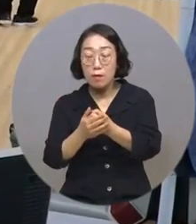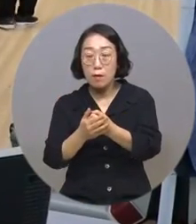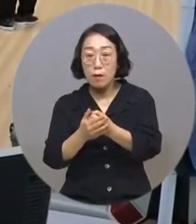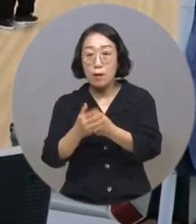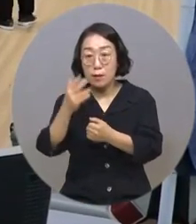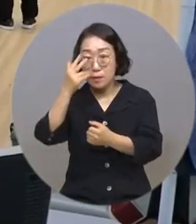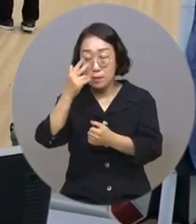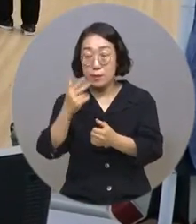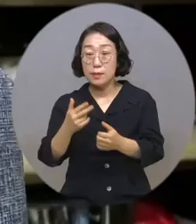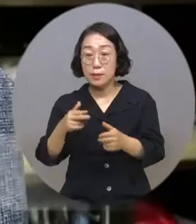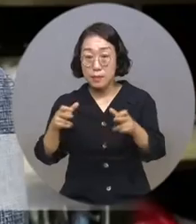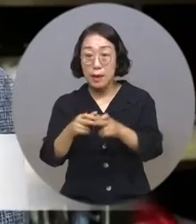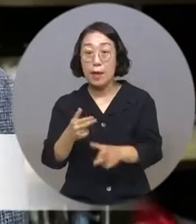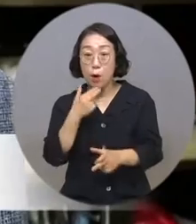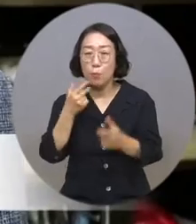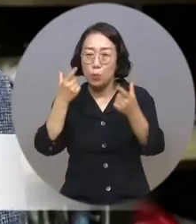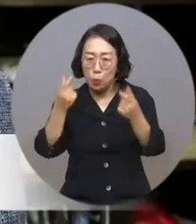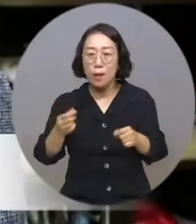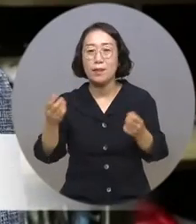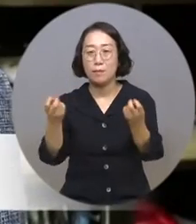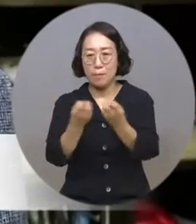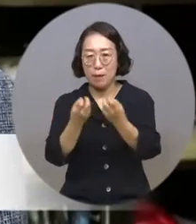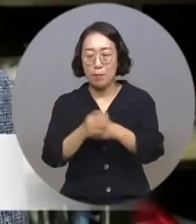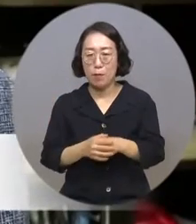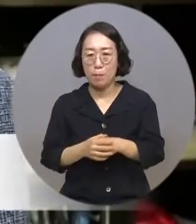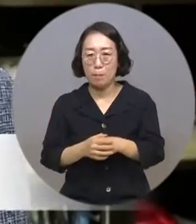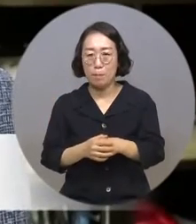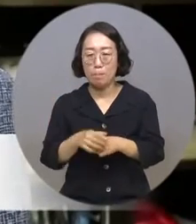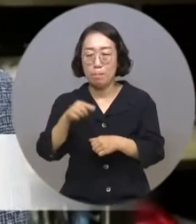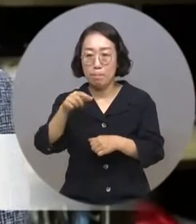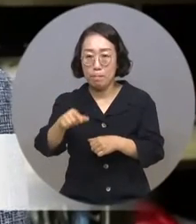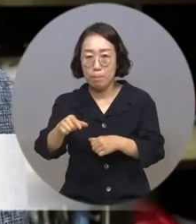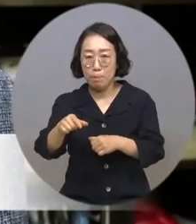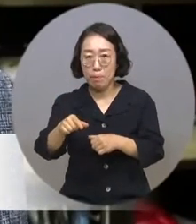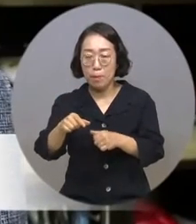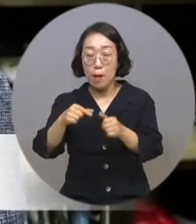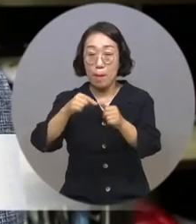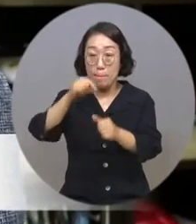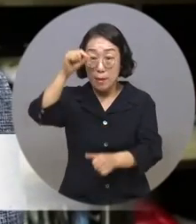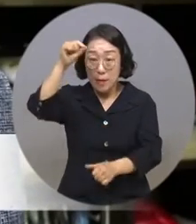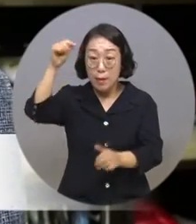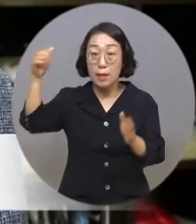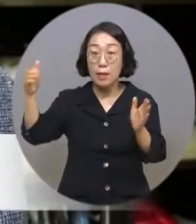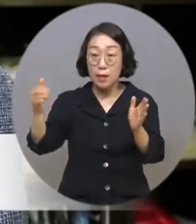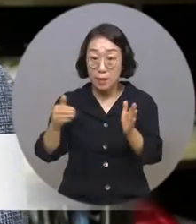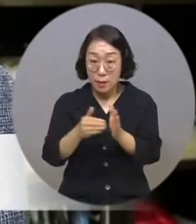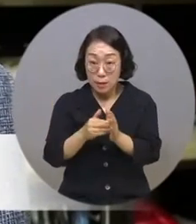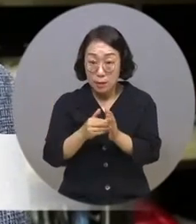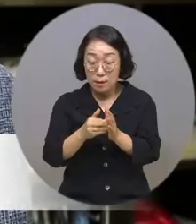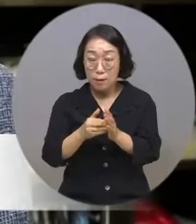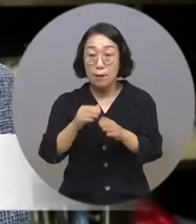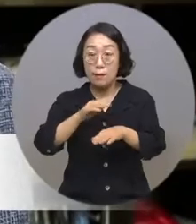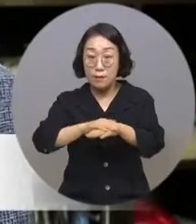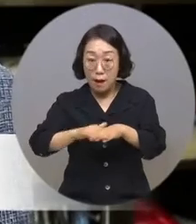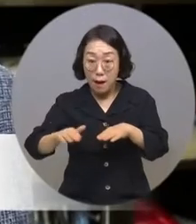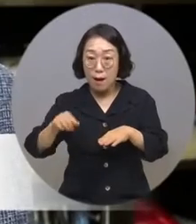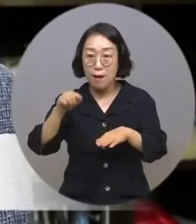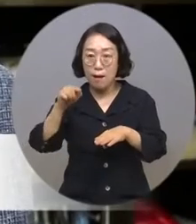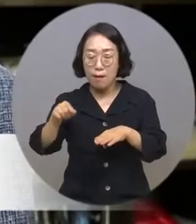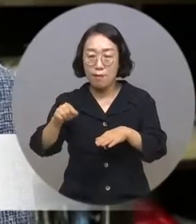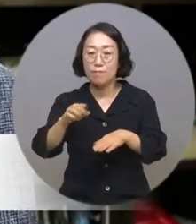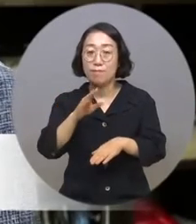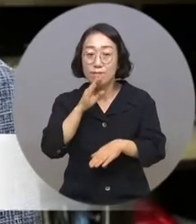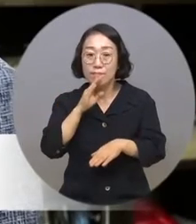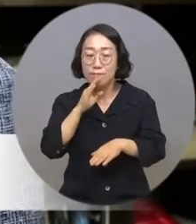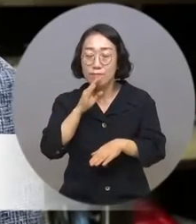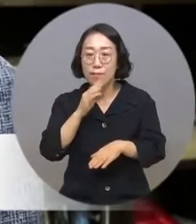방식으로 이루어집니다. 전남 장애인 생활체육 공모사업에 선정되어